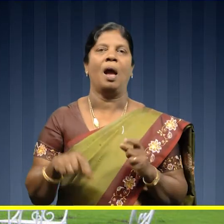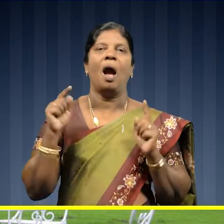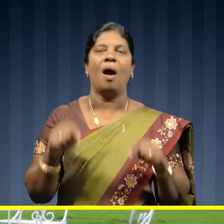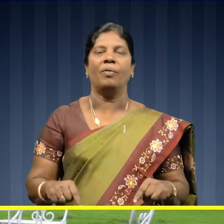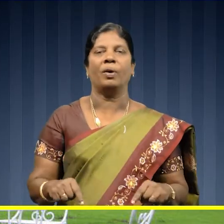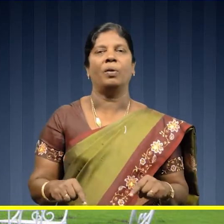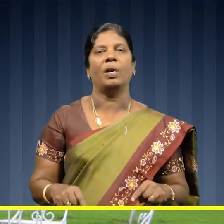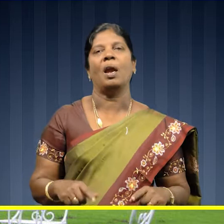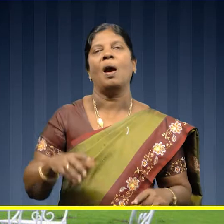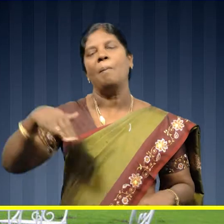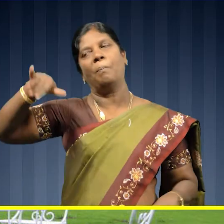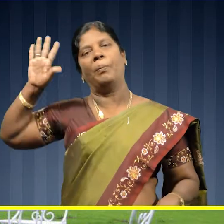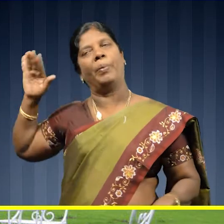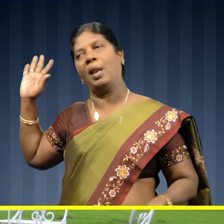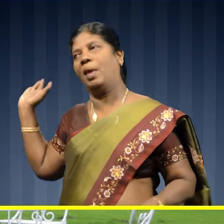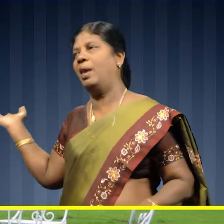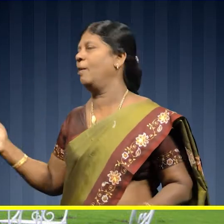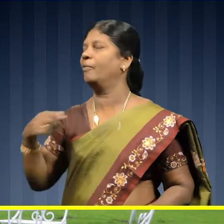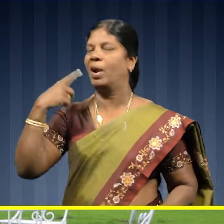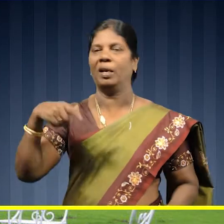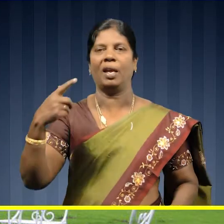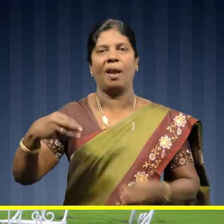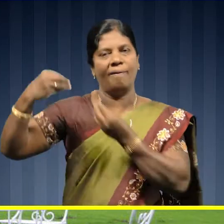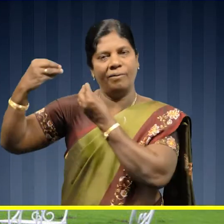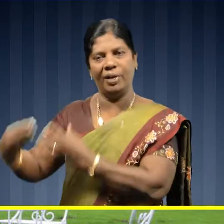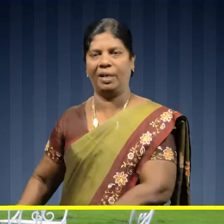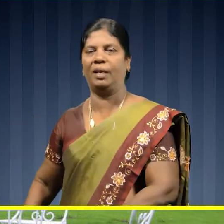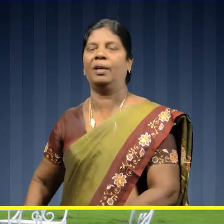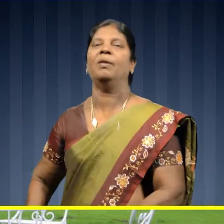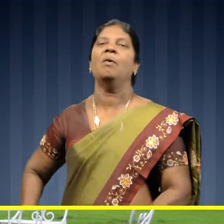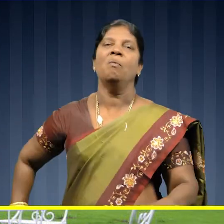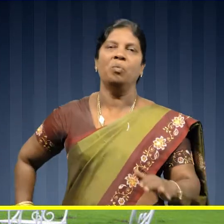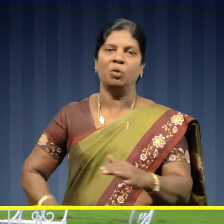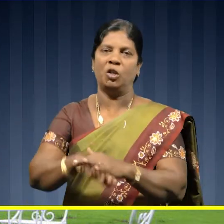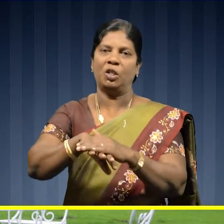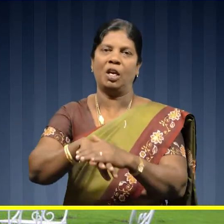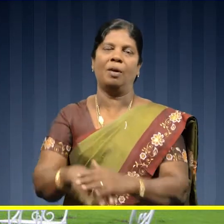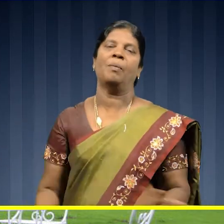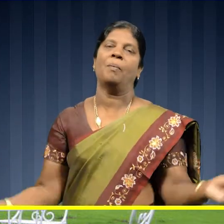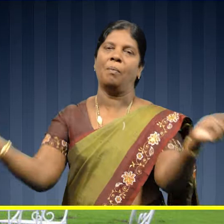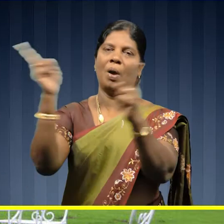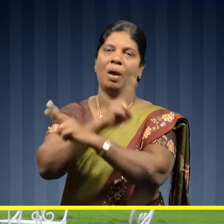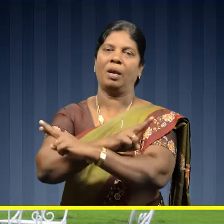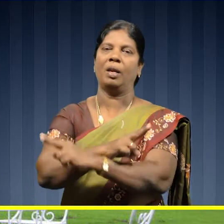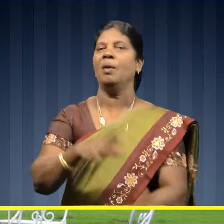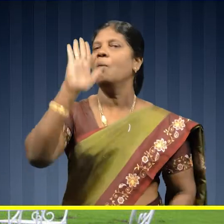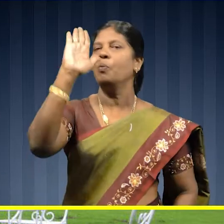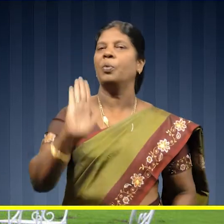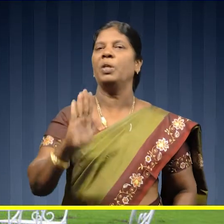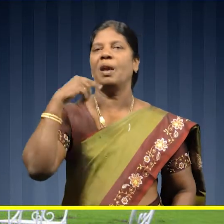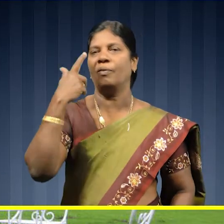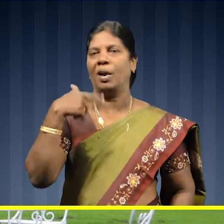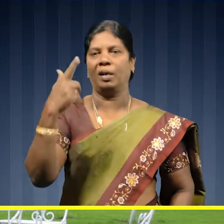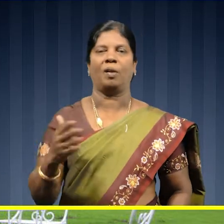அடைந்தார்கள். அவர்களுடைய பழைய வாழ்க்கையிலிருந்து முற்றிலும் வேறுபட்டு ஒரு